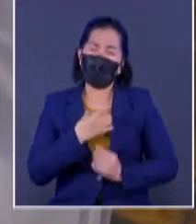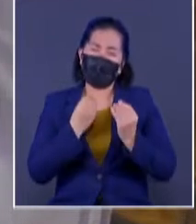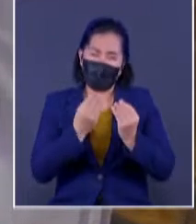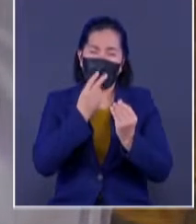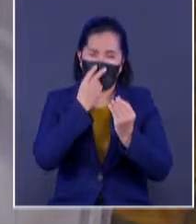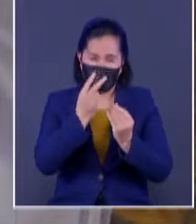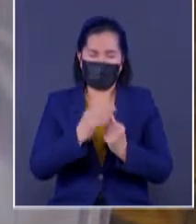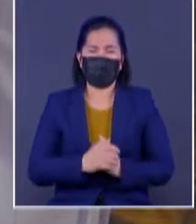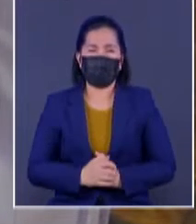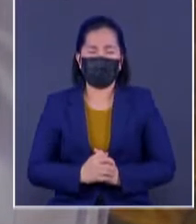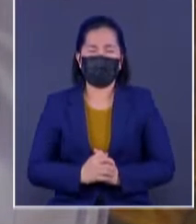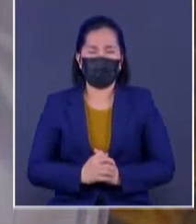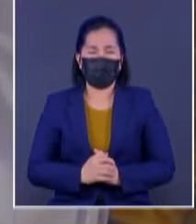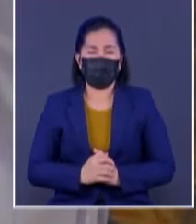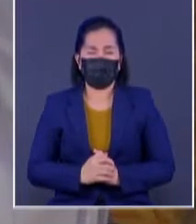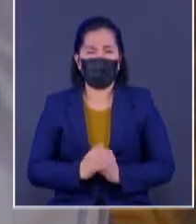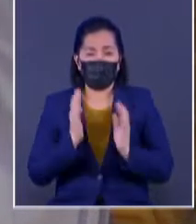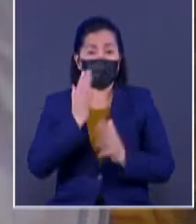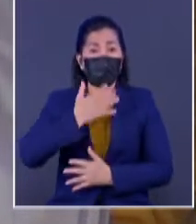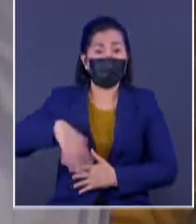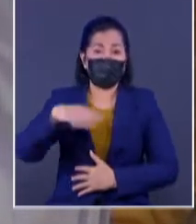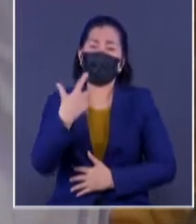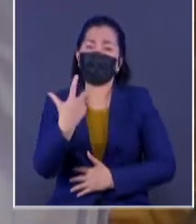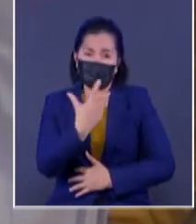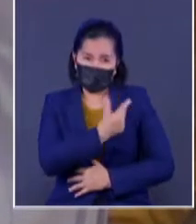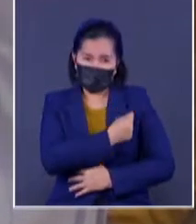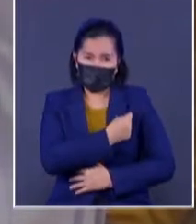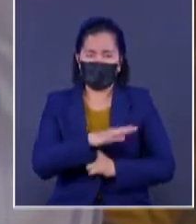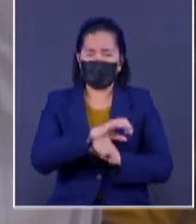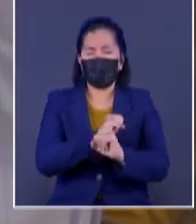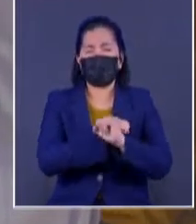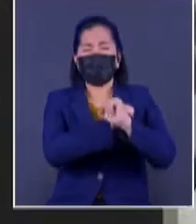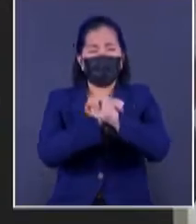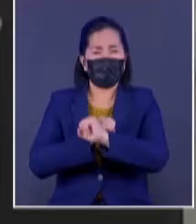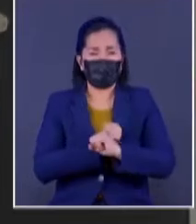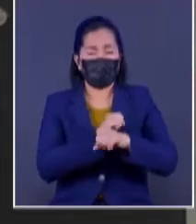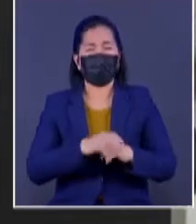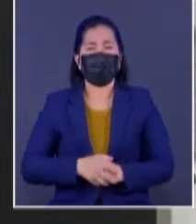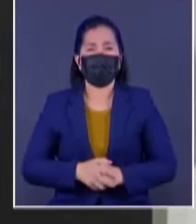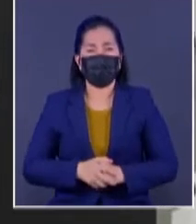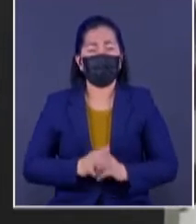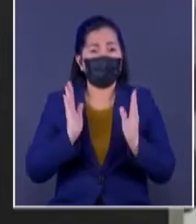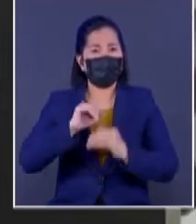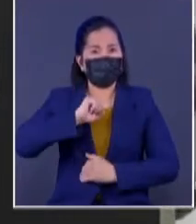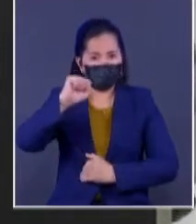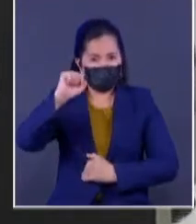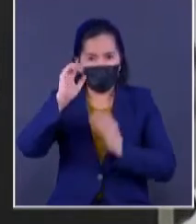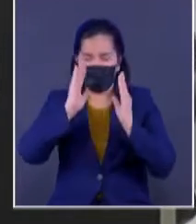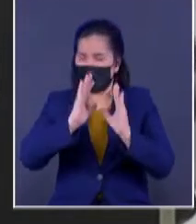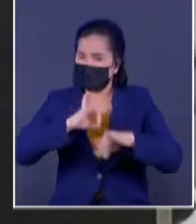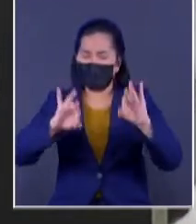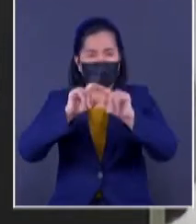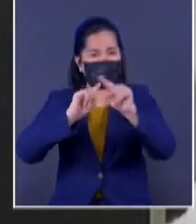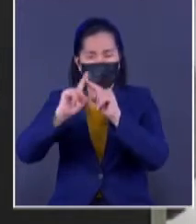าเพื่อเข้ารับการฉีดวัคซีนทุกคนต้องฉีดวัคซีนป้องกันโควิด-19ไม่เว้นแต่ฮีโร่นะคะเพื่อ